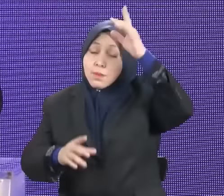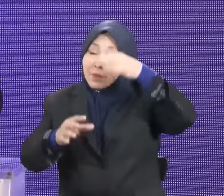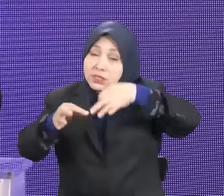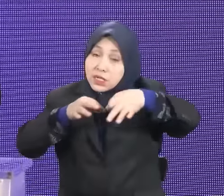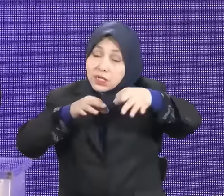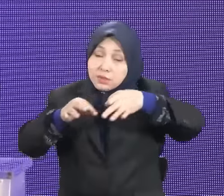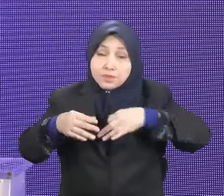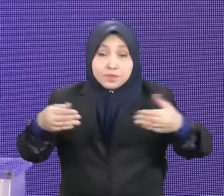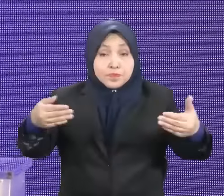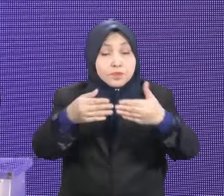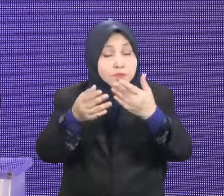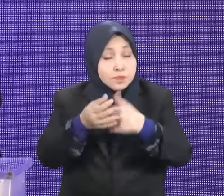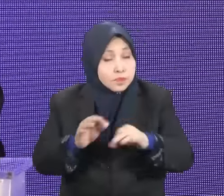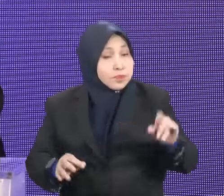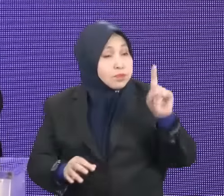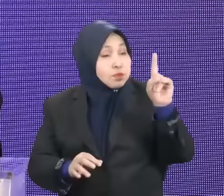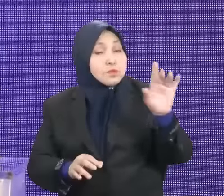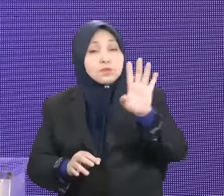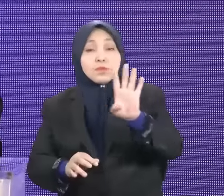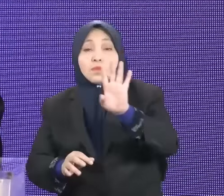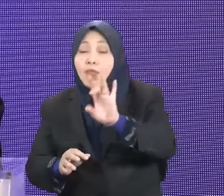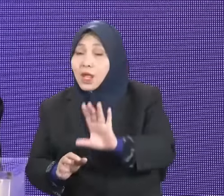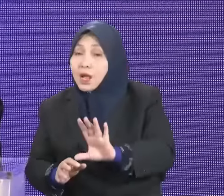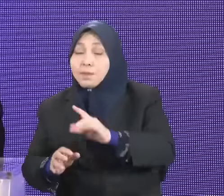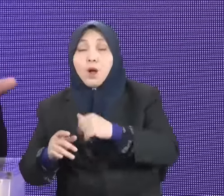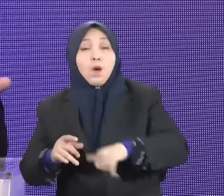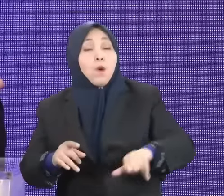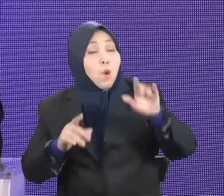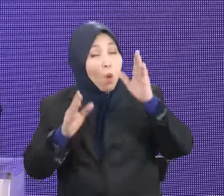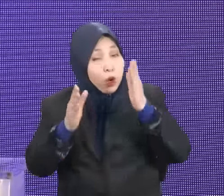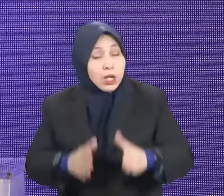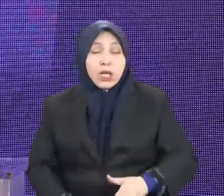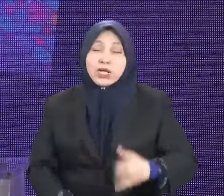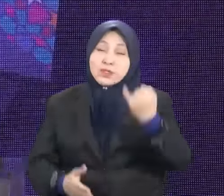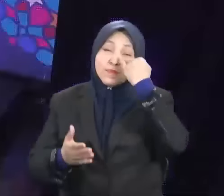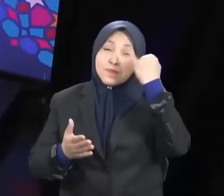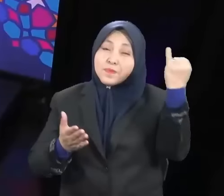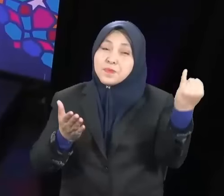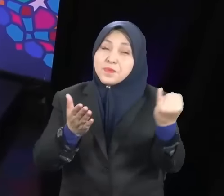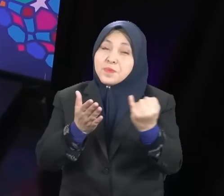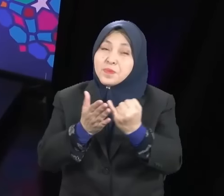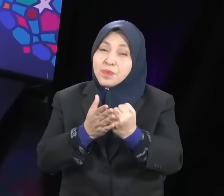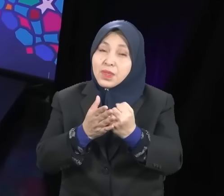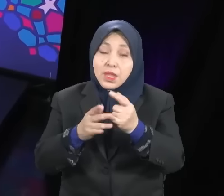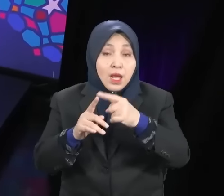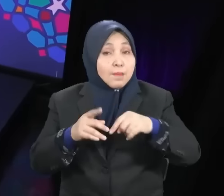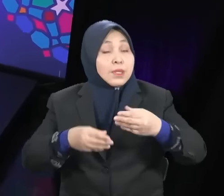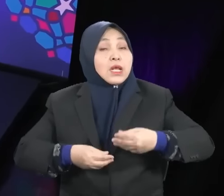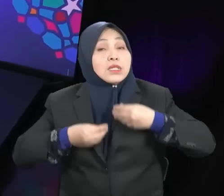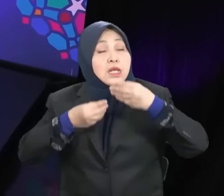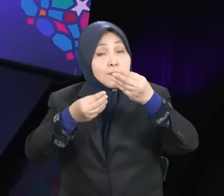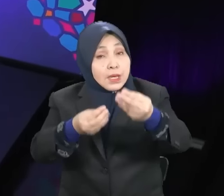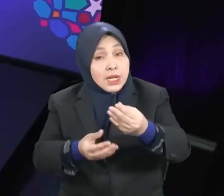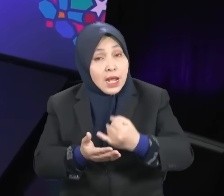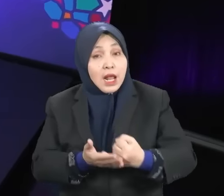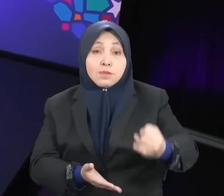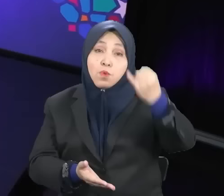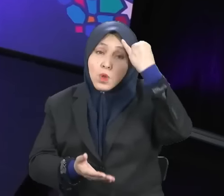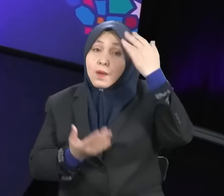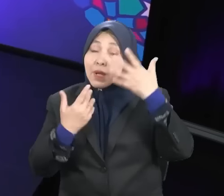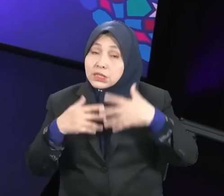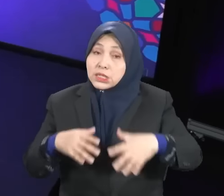daripada ayat 145 berkaitan dengan orang yang zalim misalnya orang yang zalim itu adalah apabila diberikan ilmu kemudian